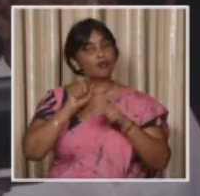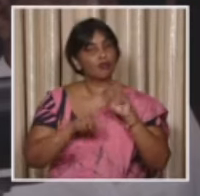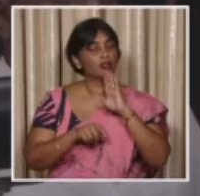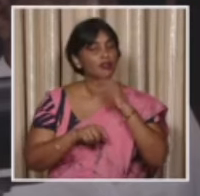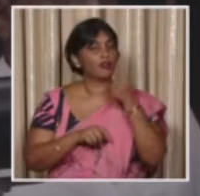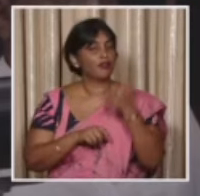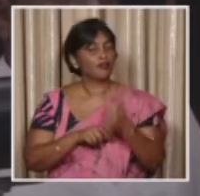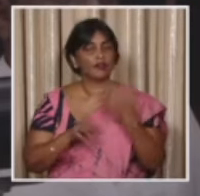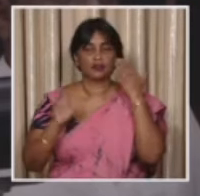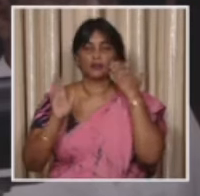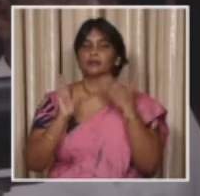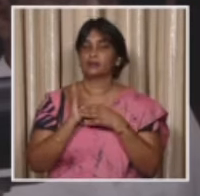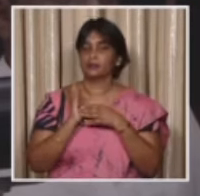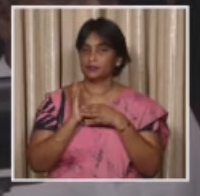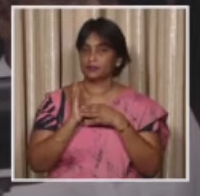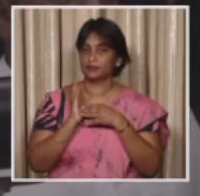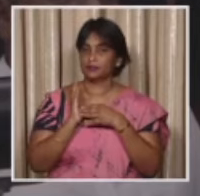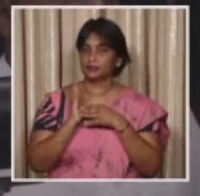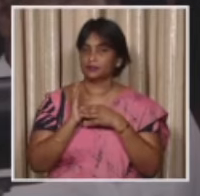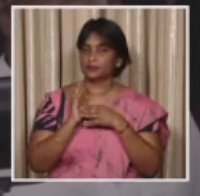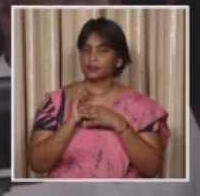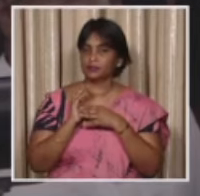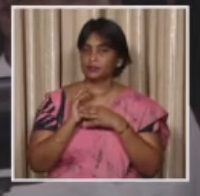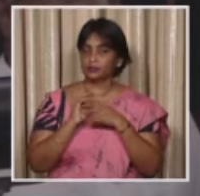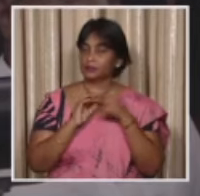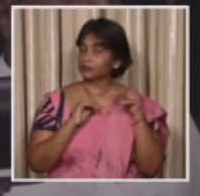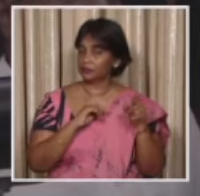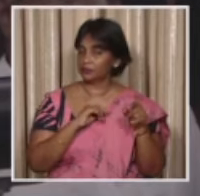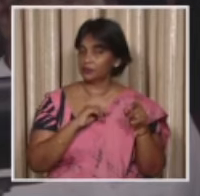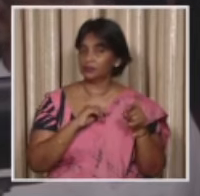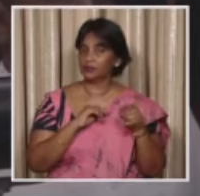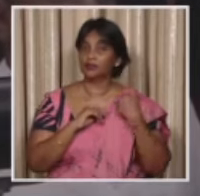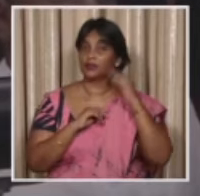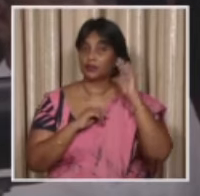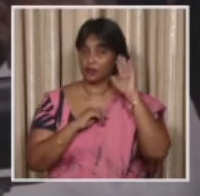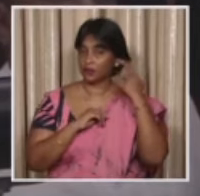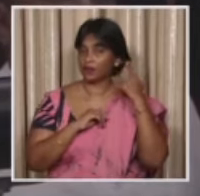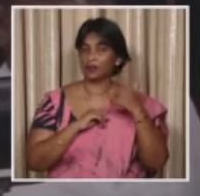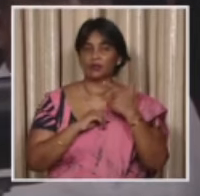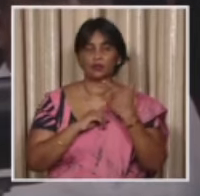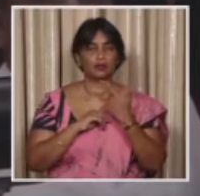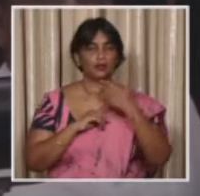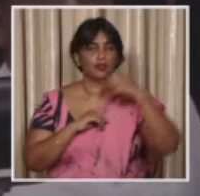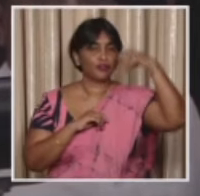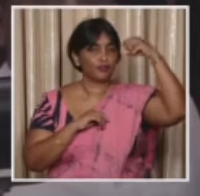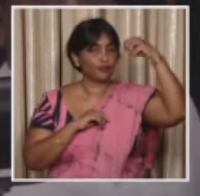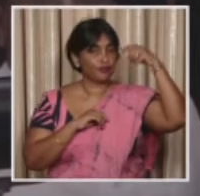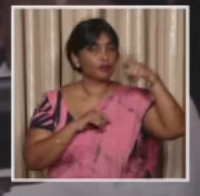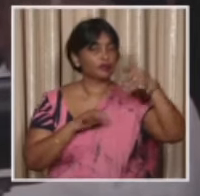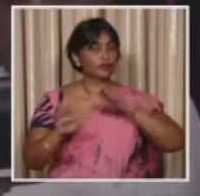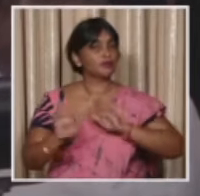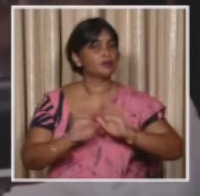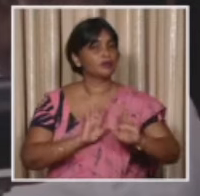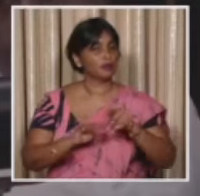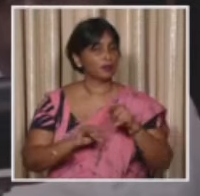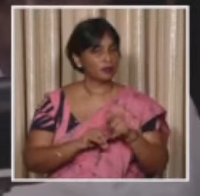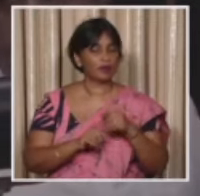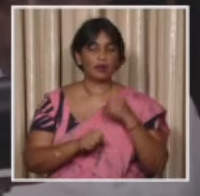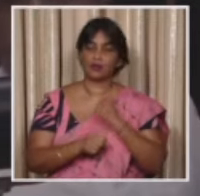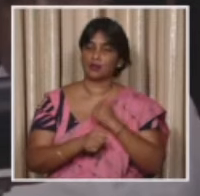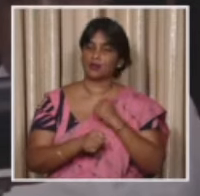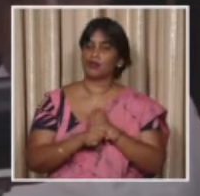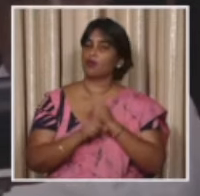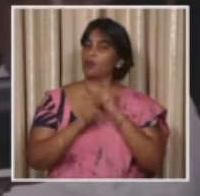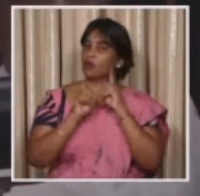අත්‍යවශ්‍ය වූ සාධකය. එතුර මේ විශේෂෙන්ම බලශක්තිය කියන එක මෙහෙවීම රජයක් විසින්